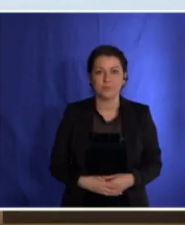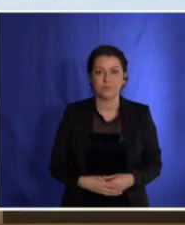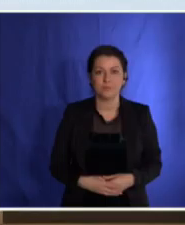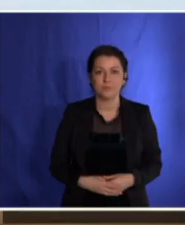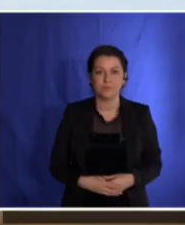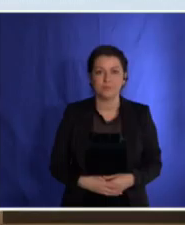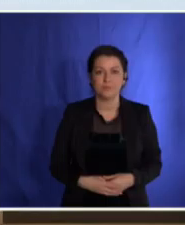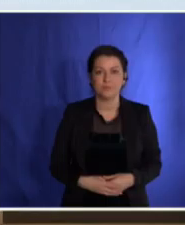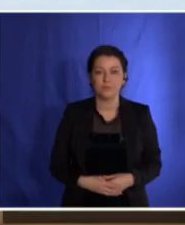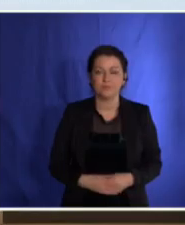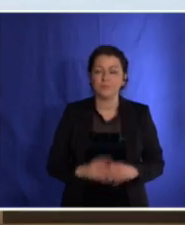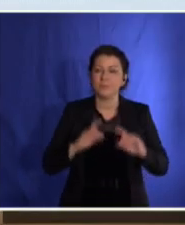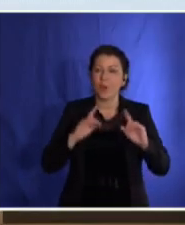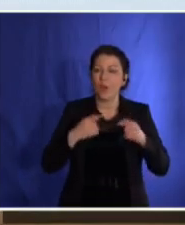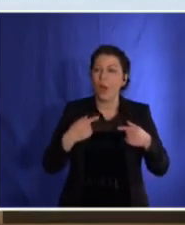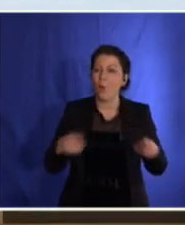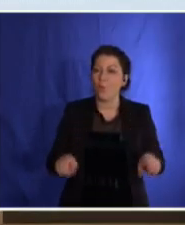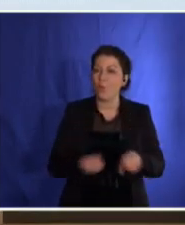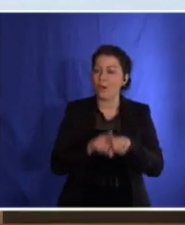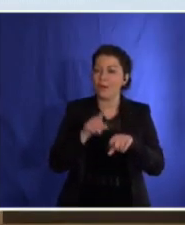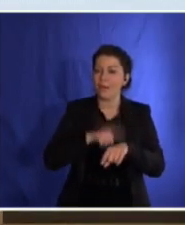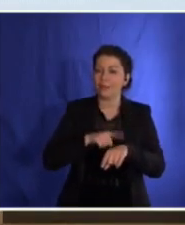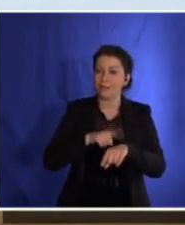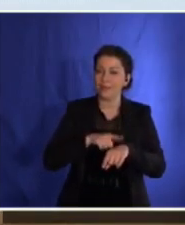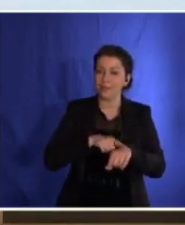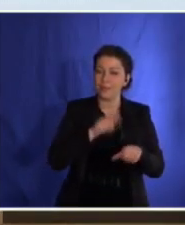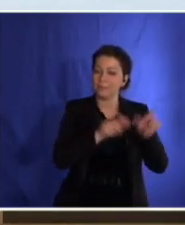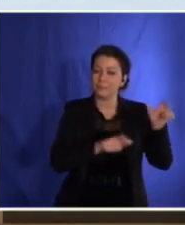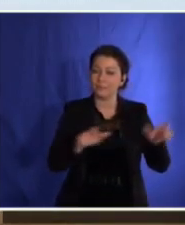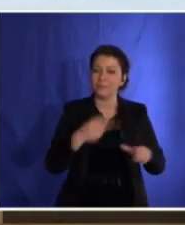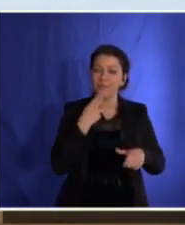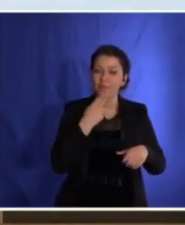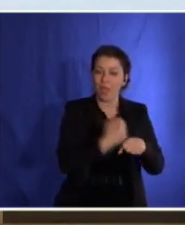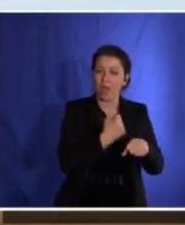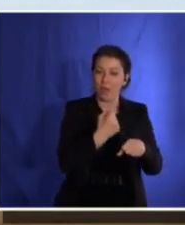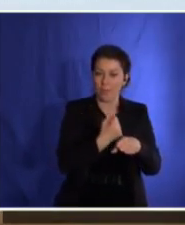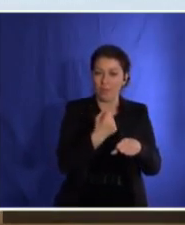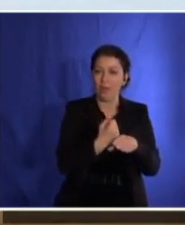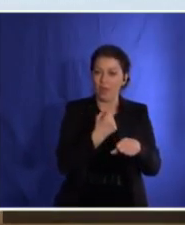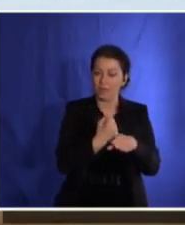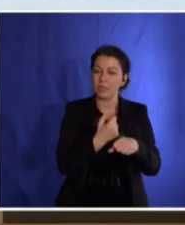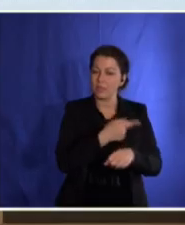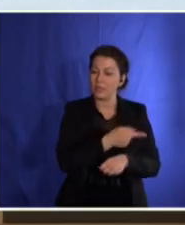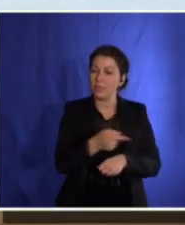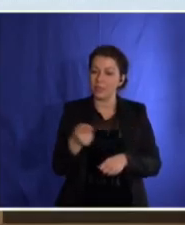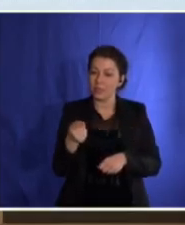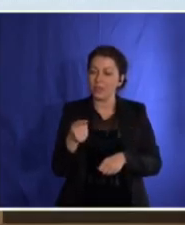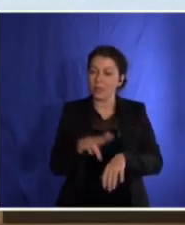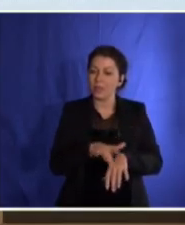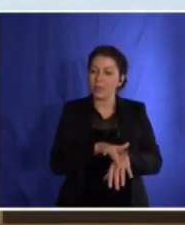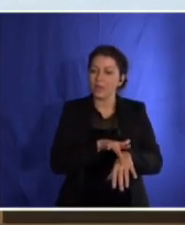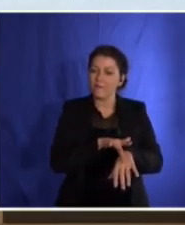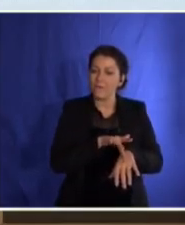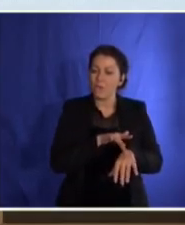Und gleichzeitig haben die arbeitenden Menschen immer mehr das Gefühl, dass sich ihre Arbeit zu wenig auszahlt, weil